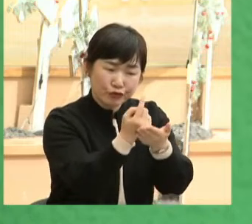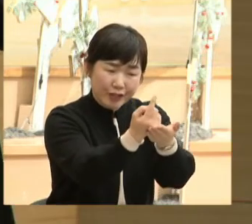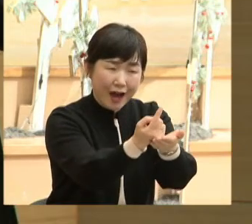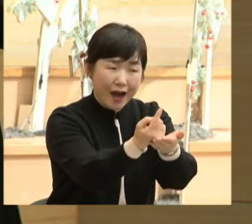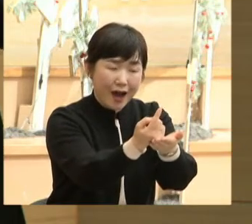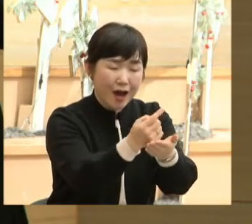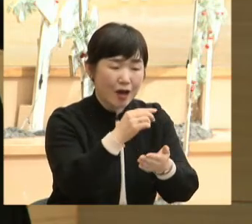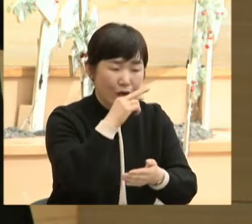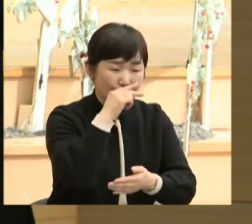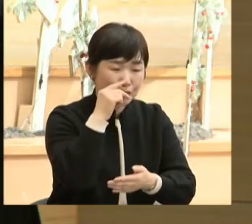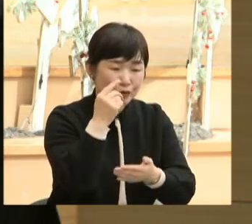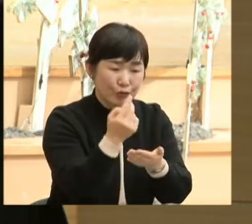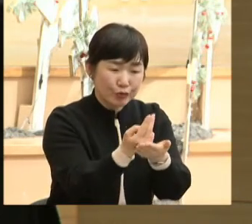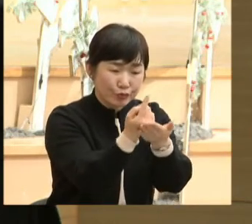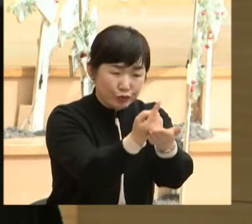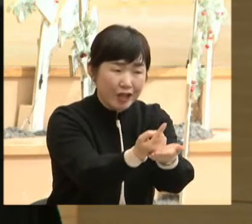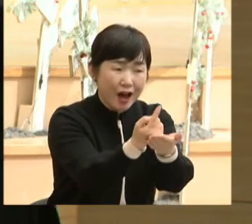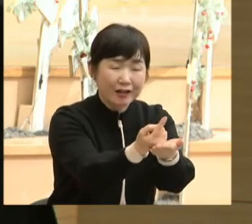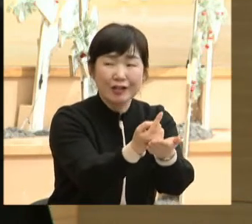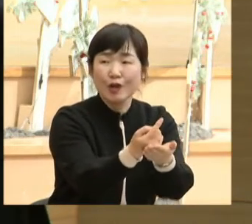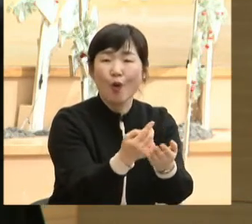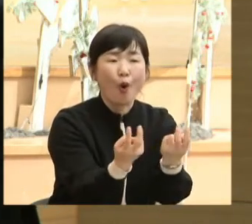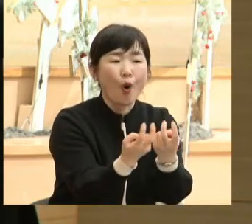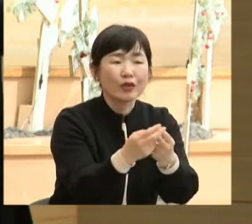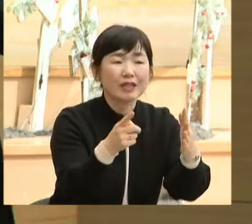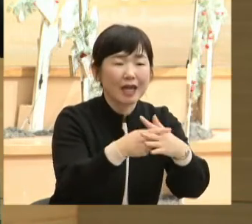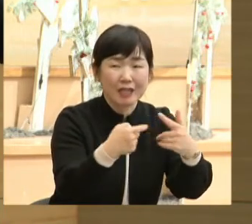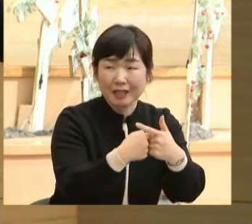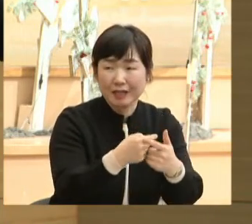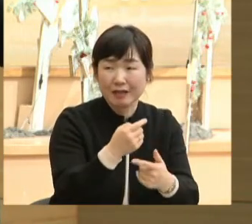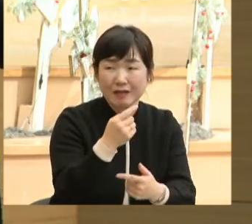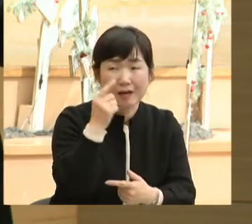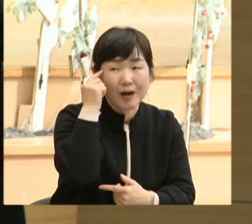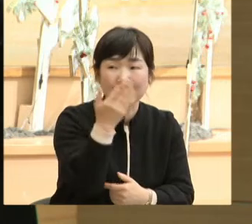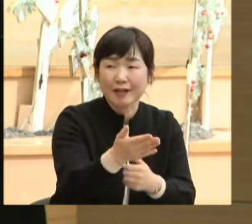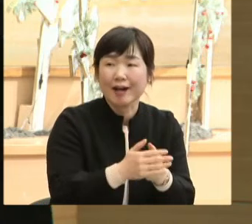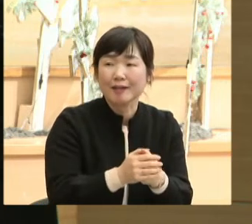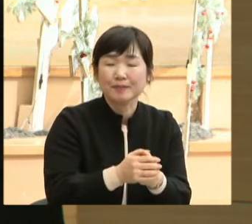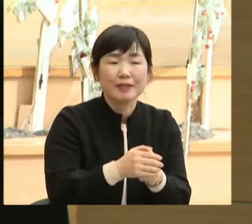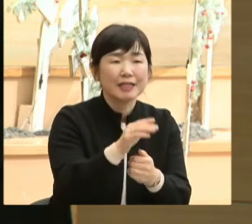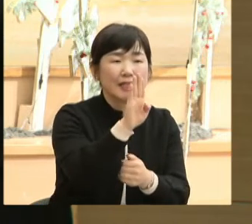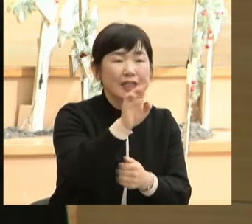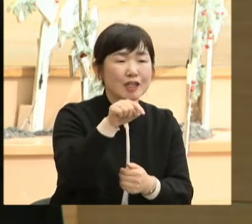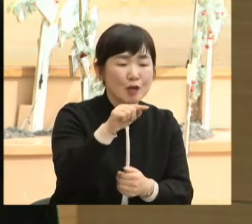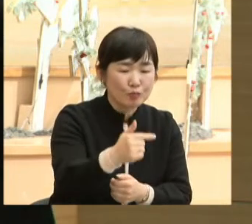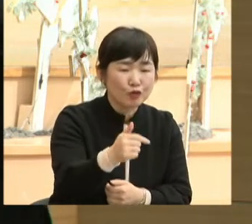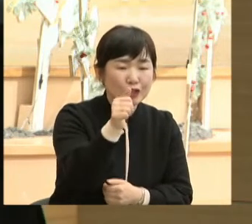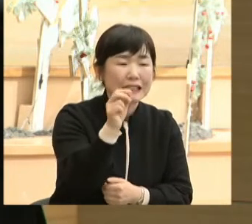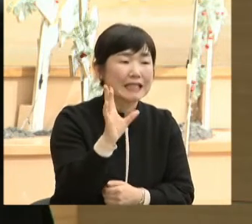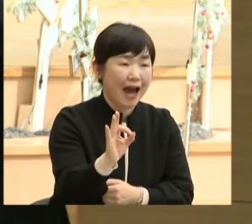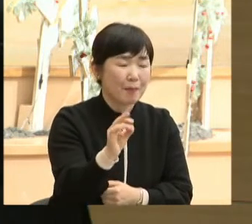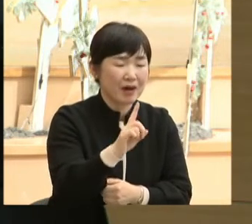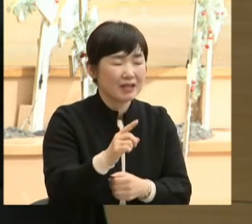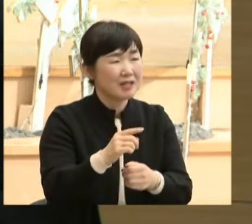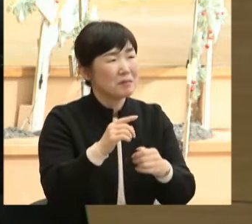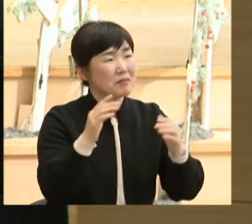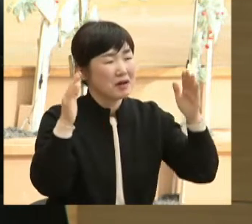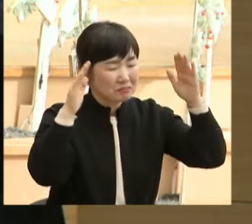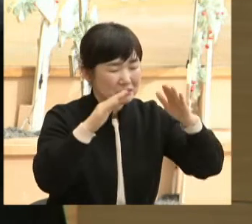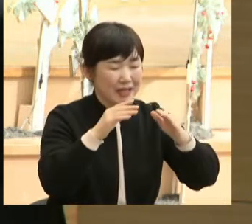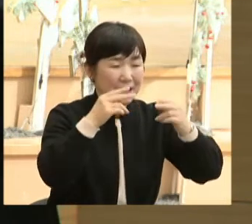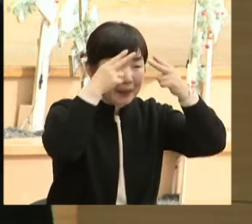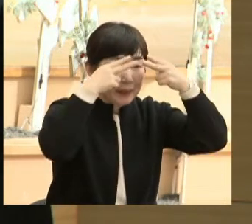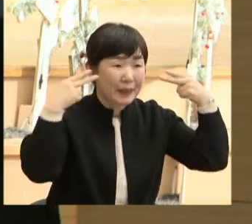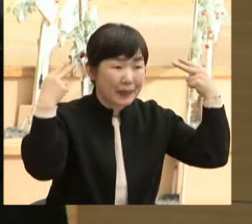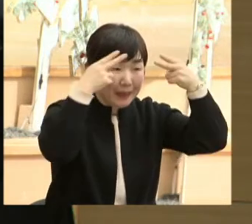하느냐가 중인지 중에 읽어볼까요 시편 12편 분명히 뭐냐 이게 우리가 초상집에 가지고 뭐 향